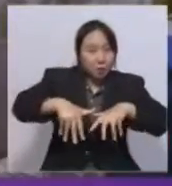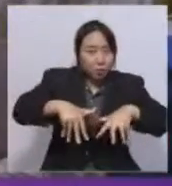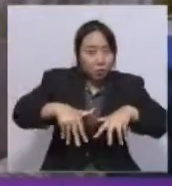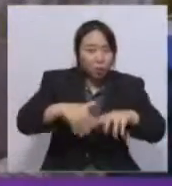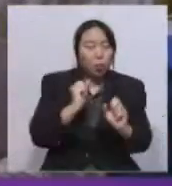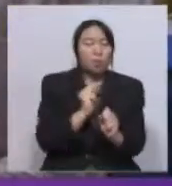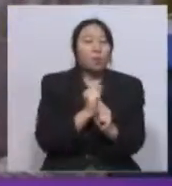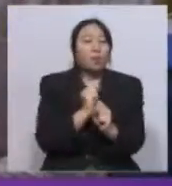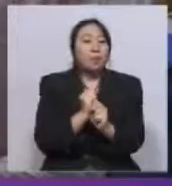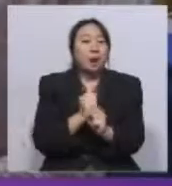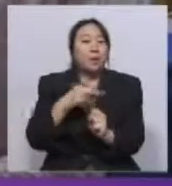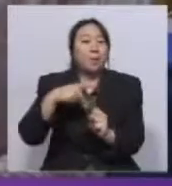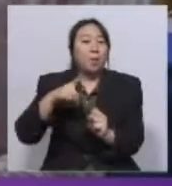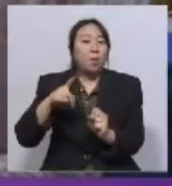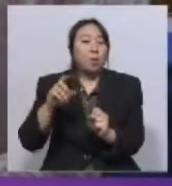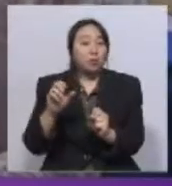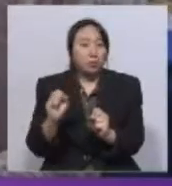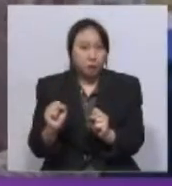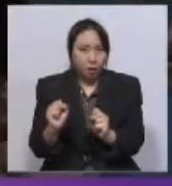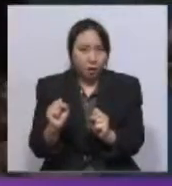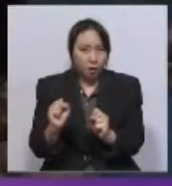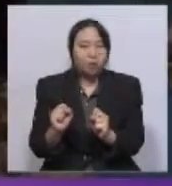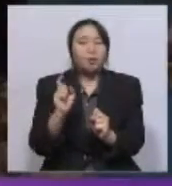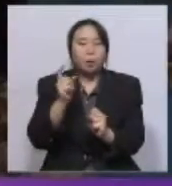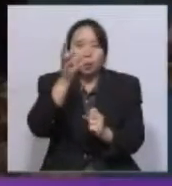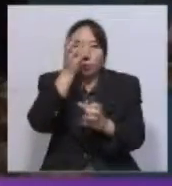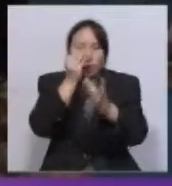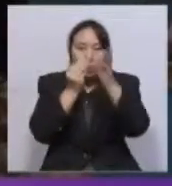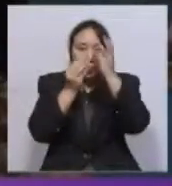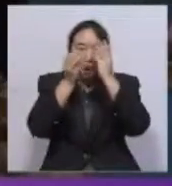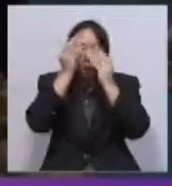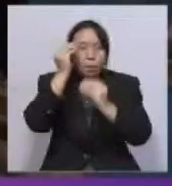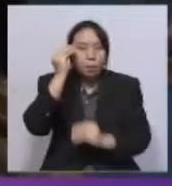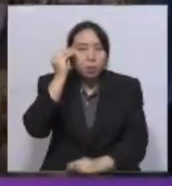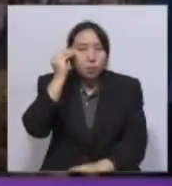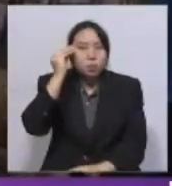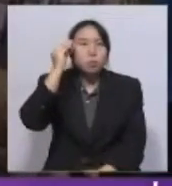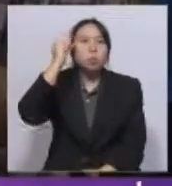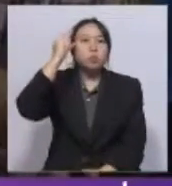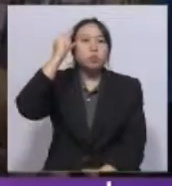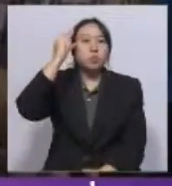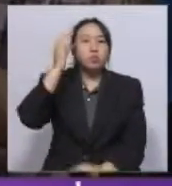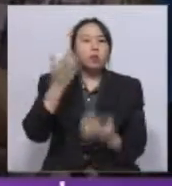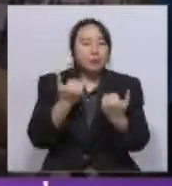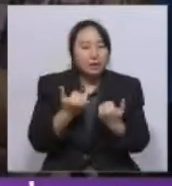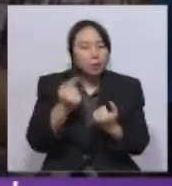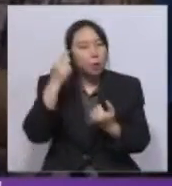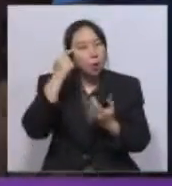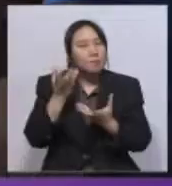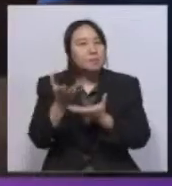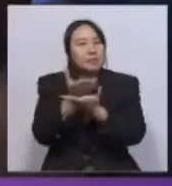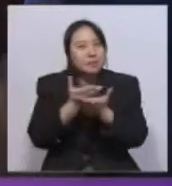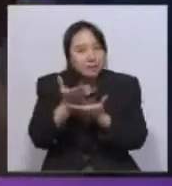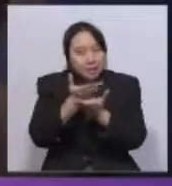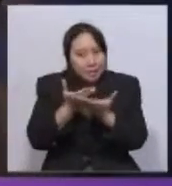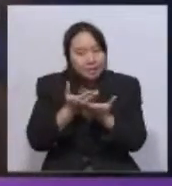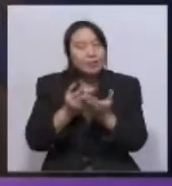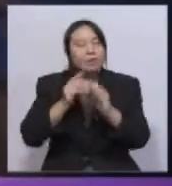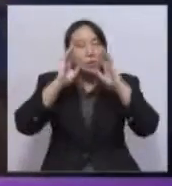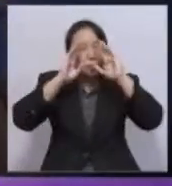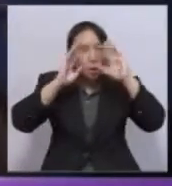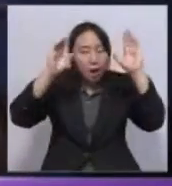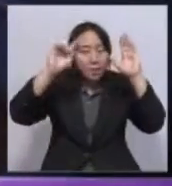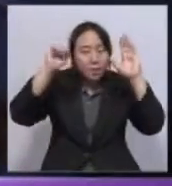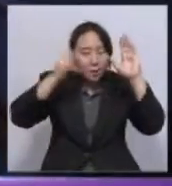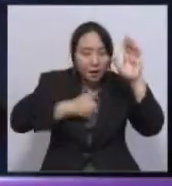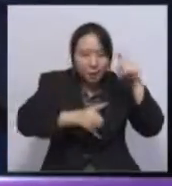จากสำนักงานปปส.ภาค8จะได้รับความรู้เพิ่มศักยภาพและการแลกเปลี่ยนความคิดเห็นเปิดประสบการณ์ใหม่ๆจาก